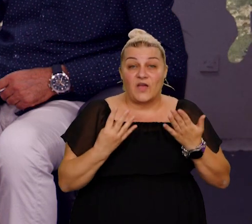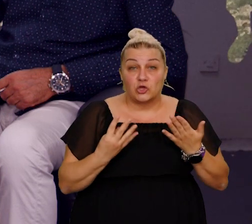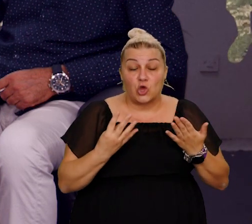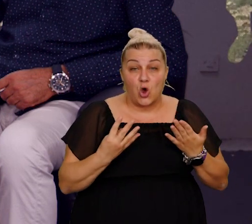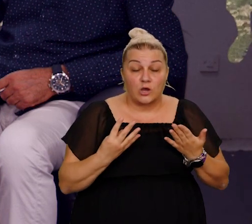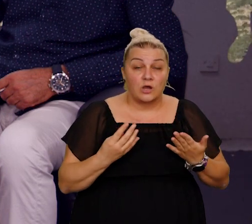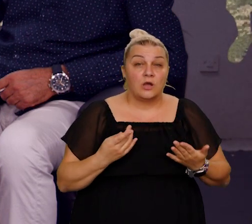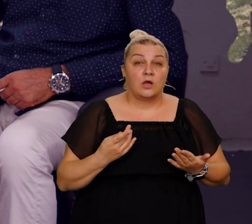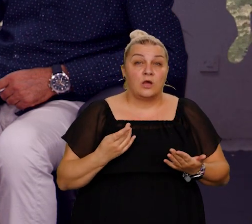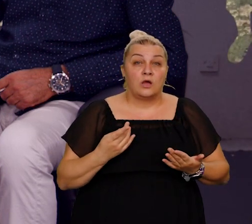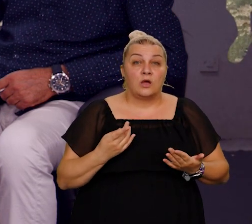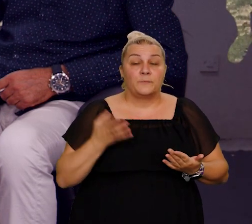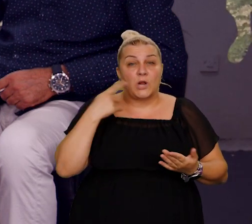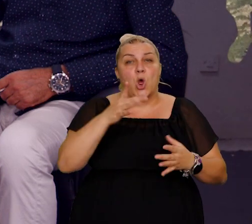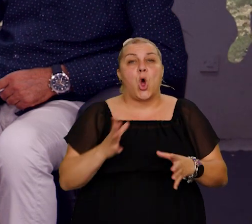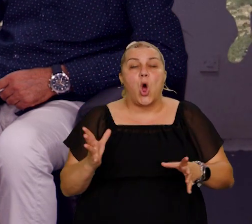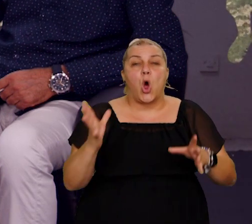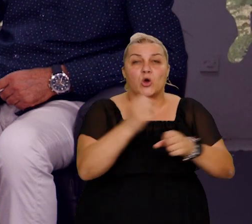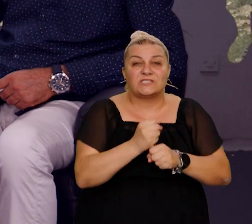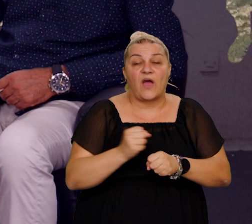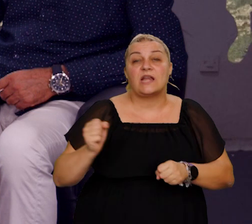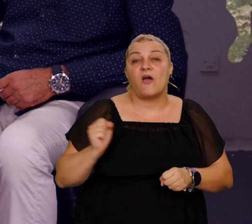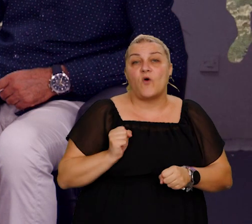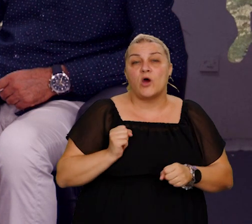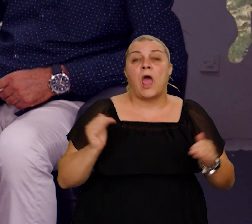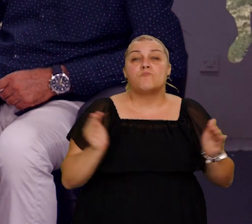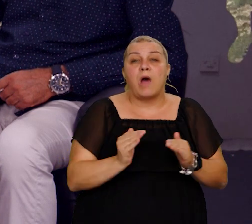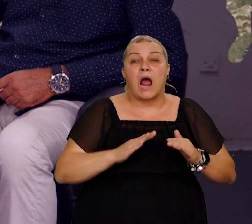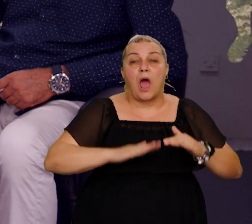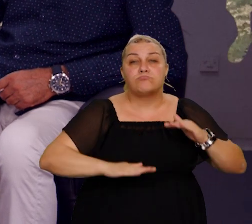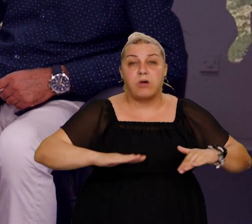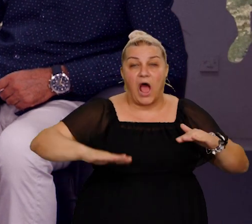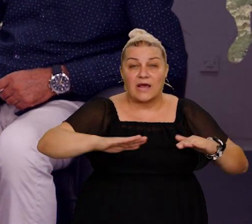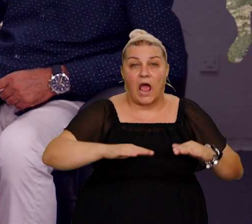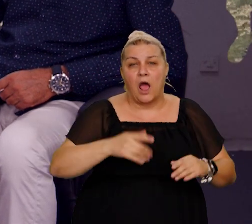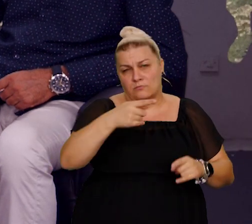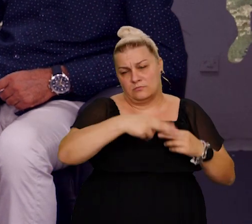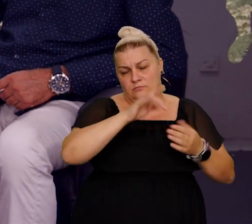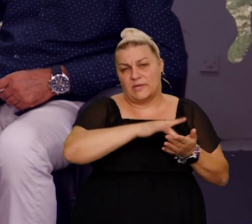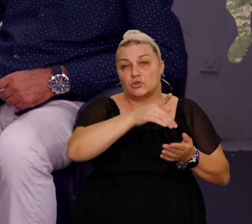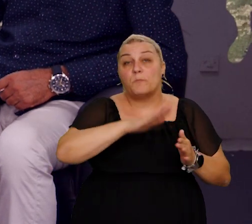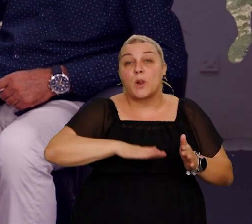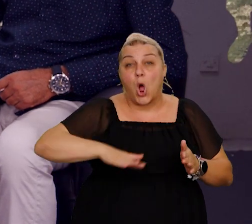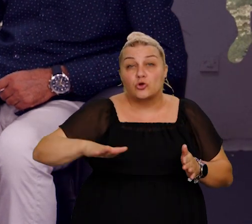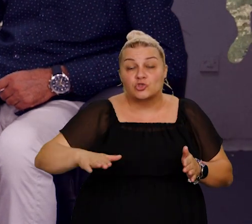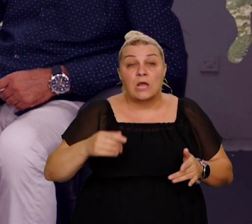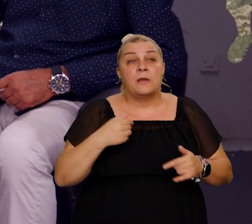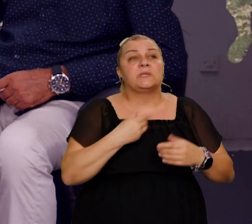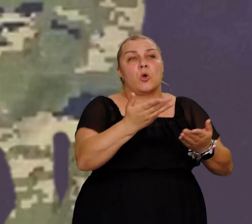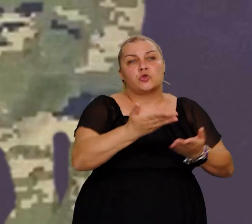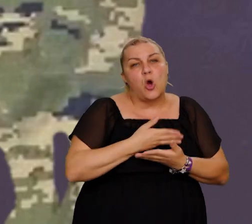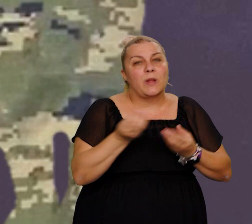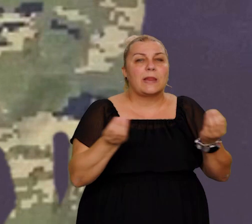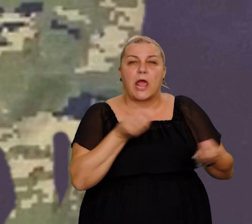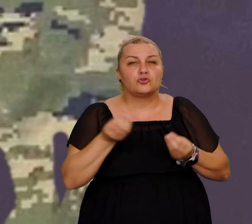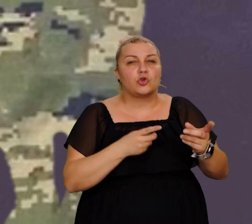16.9. nakon osvajanja vojarne Male Bare u Pločama, došlo se do određenog